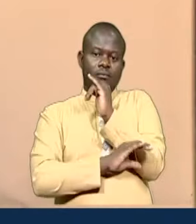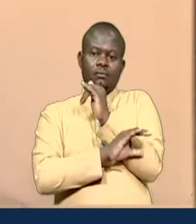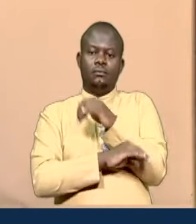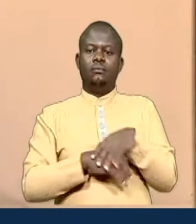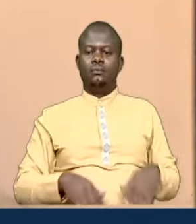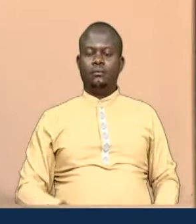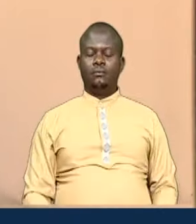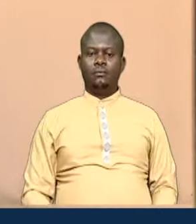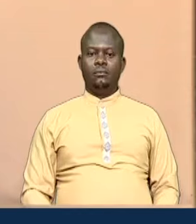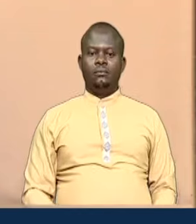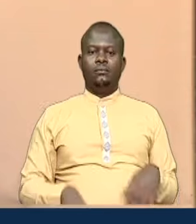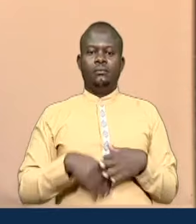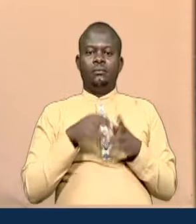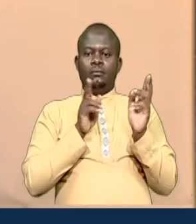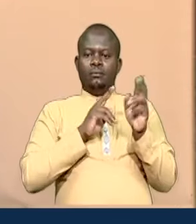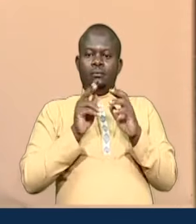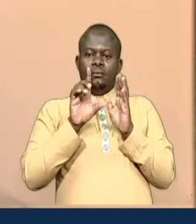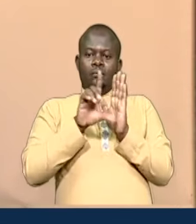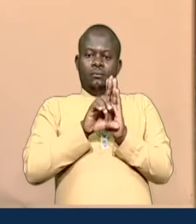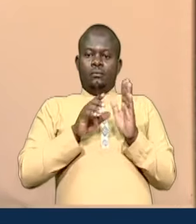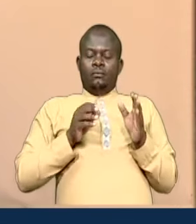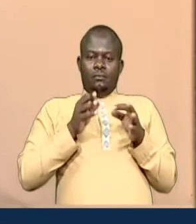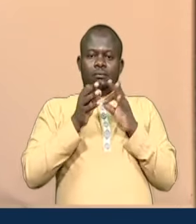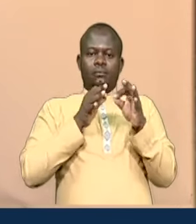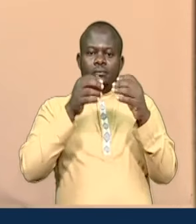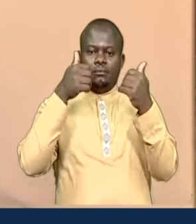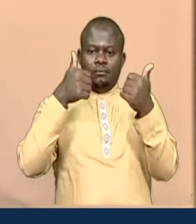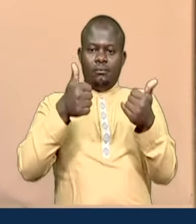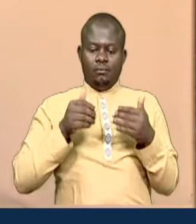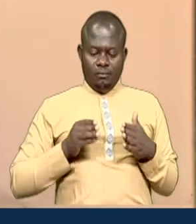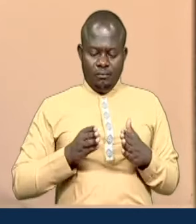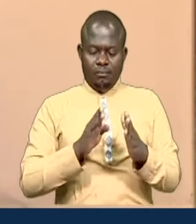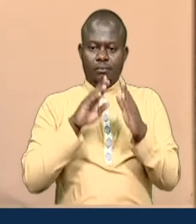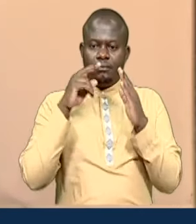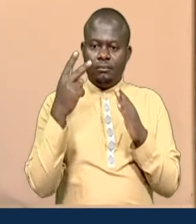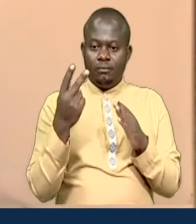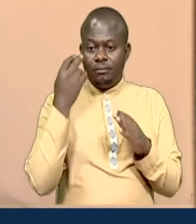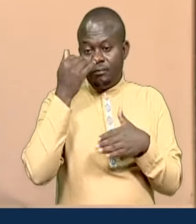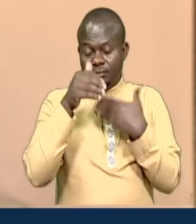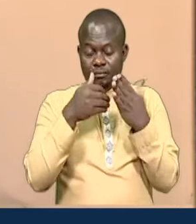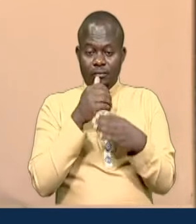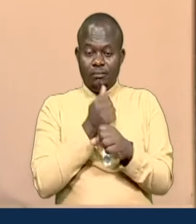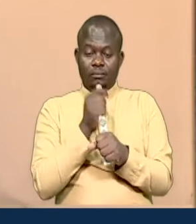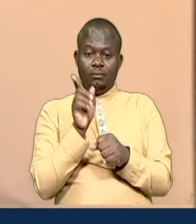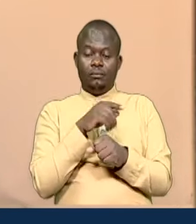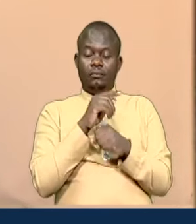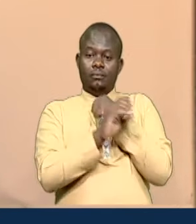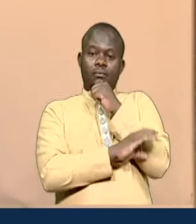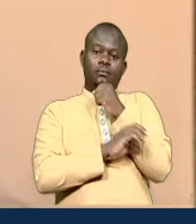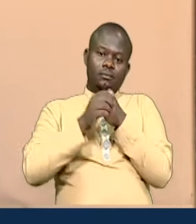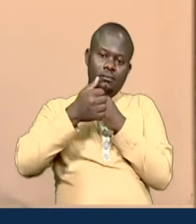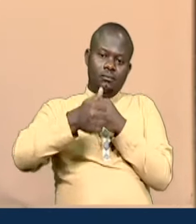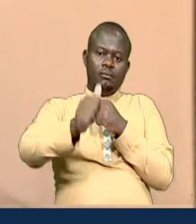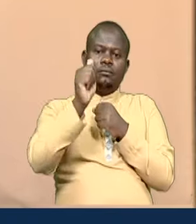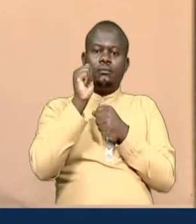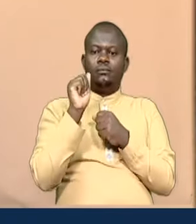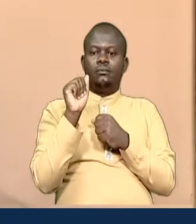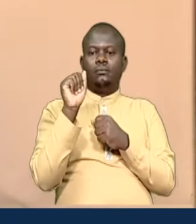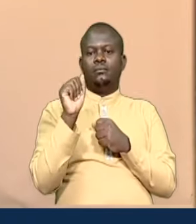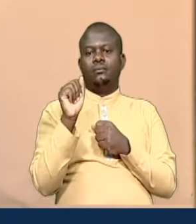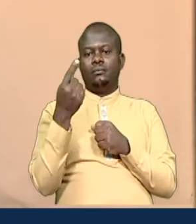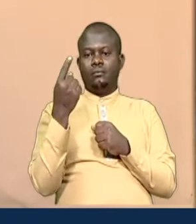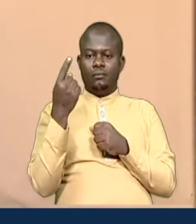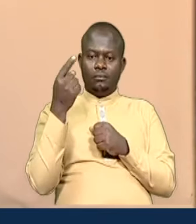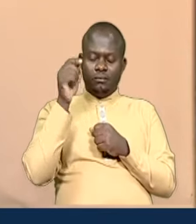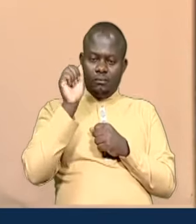Ubundi amategeko arabisobanura neza, inzira ni ebyiri. Iyo umuntu akekwa w'icyaha ari mu gihugu cyawe, icya mbere